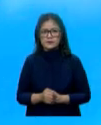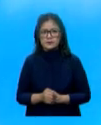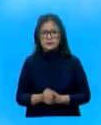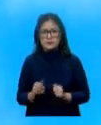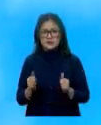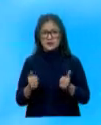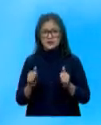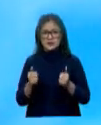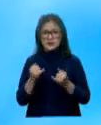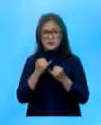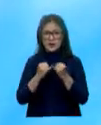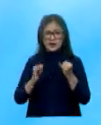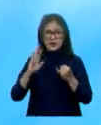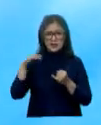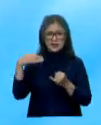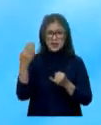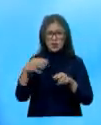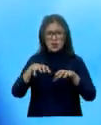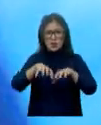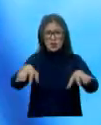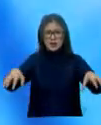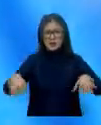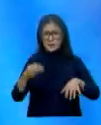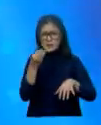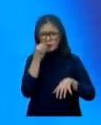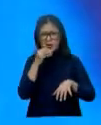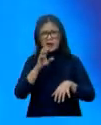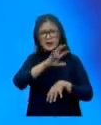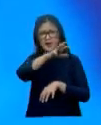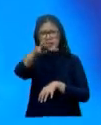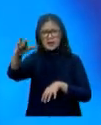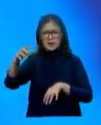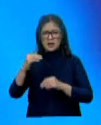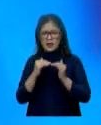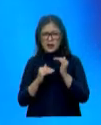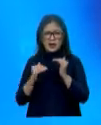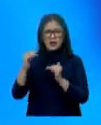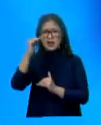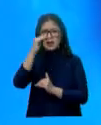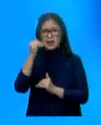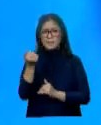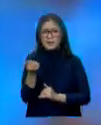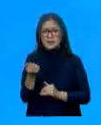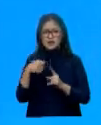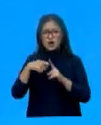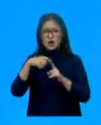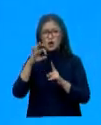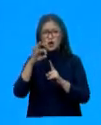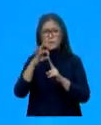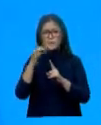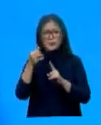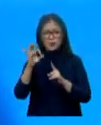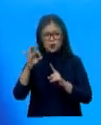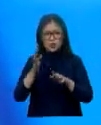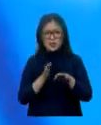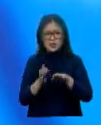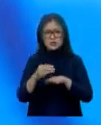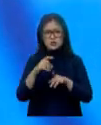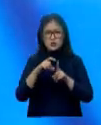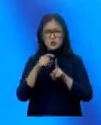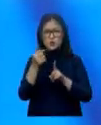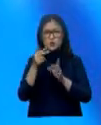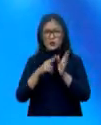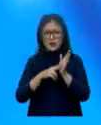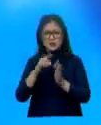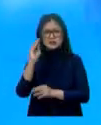pemirsa jelang akhir tahun harga sembako di sejumlah daerah terus melambung di Pasar Kopro Tanjung duret Jakarta Barat harga bawang merah